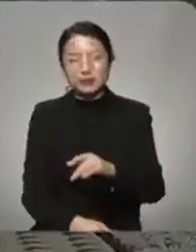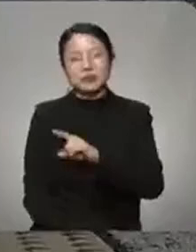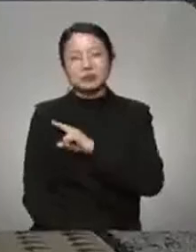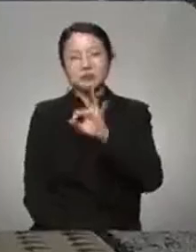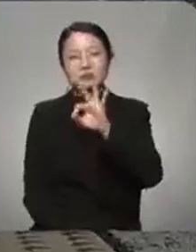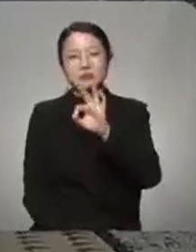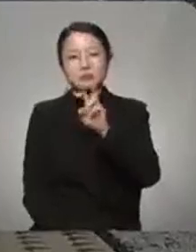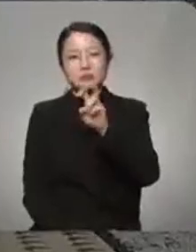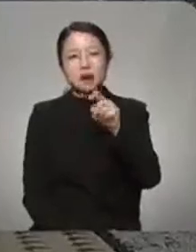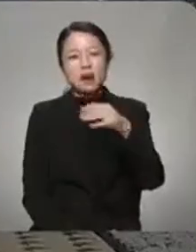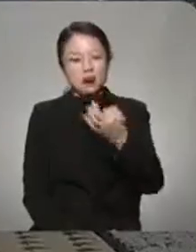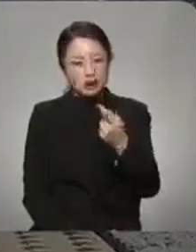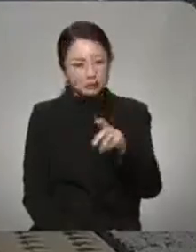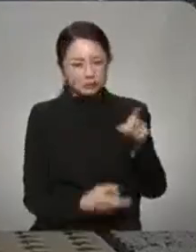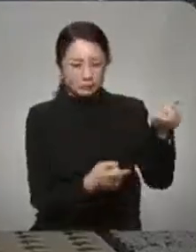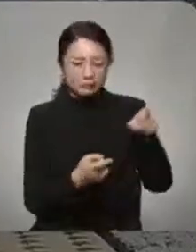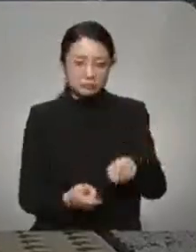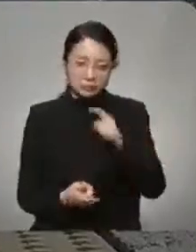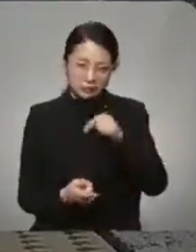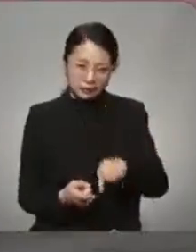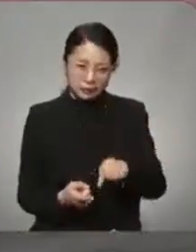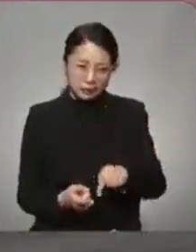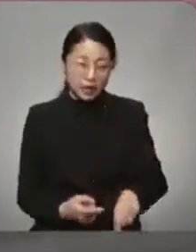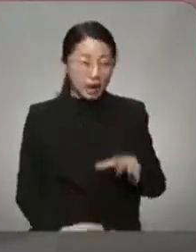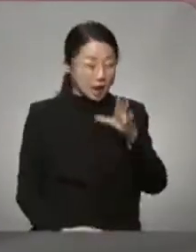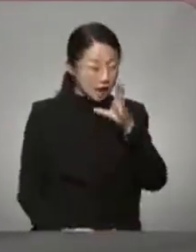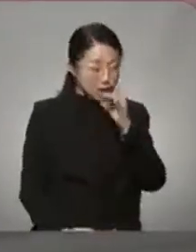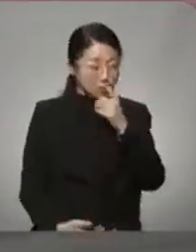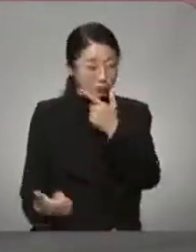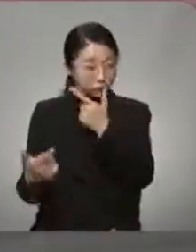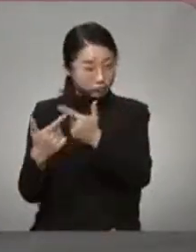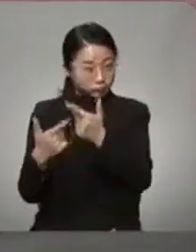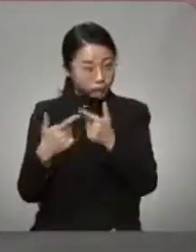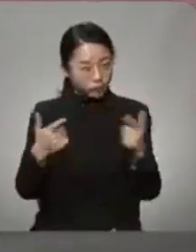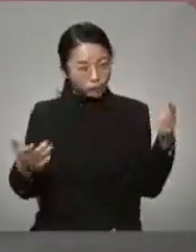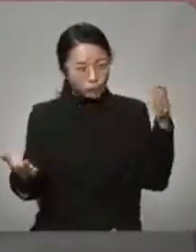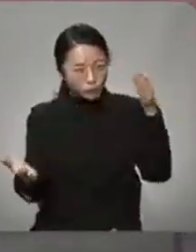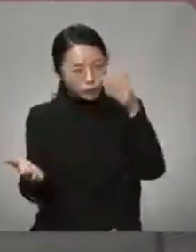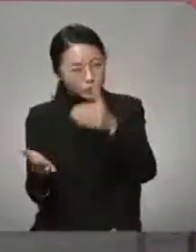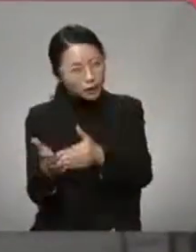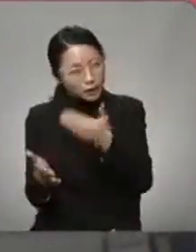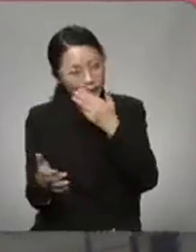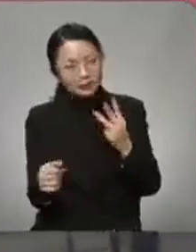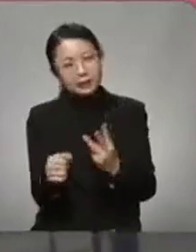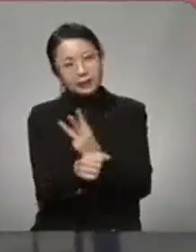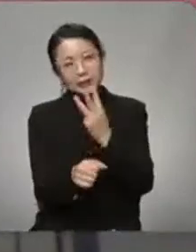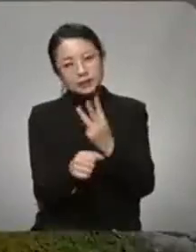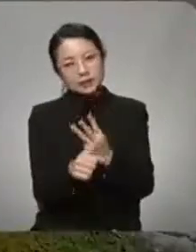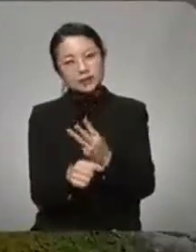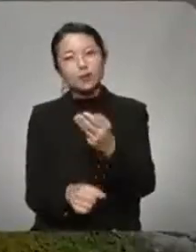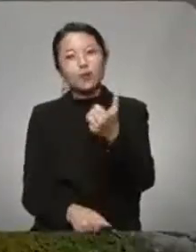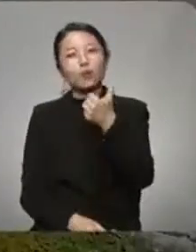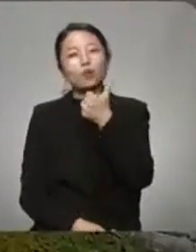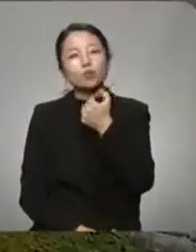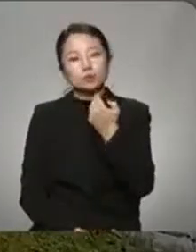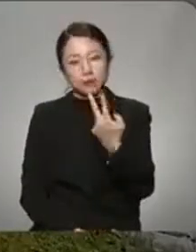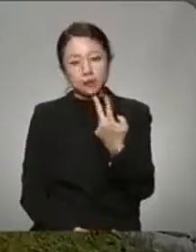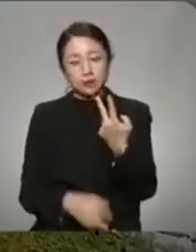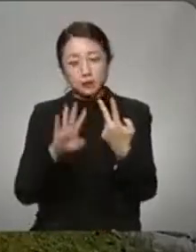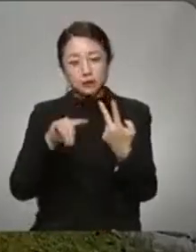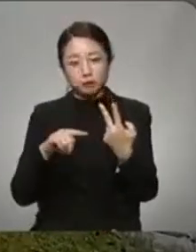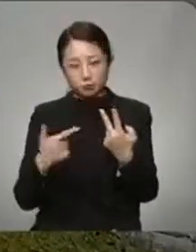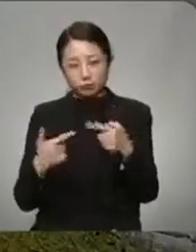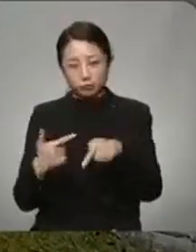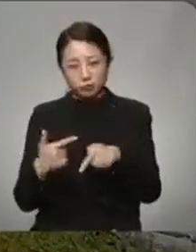때문입니다 국가 철도공단은 강릉과 부산 부전 역간 소요 시간을 3시간 52분 예상했습니다